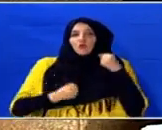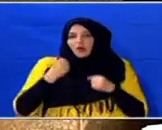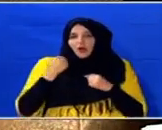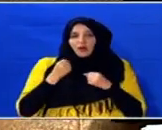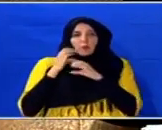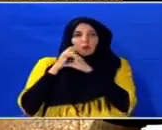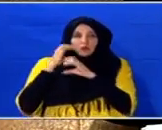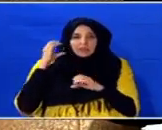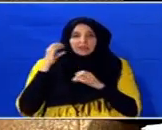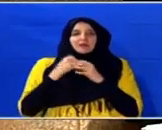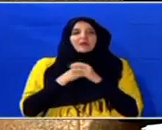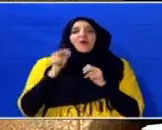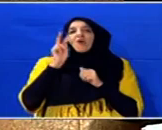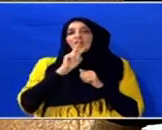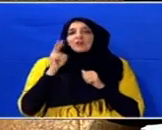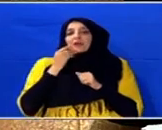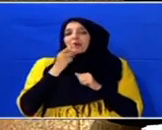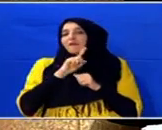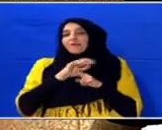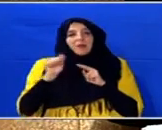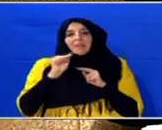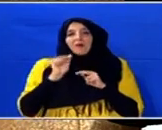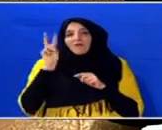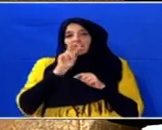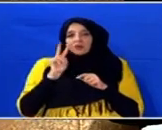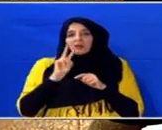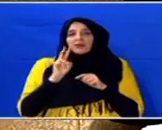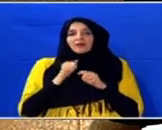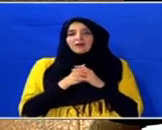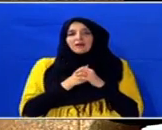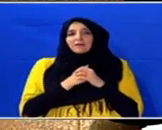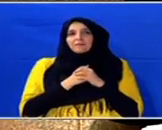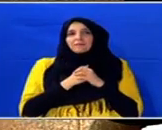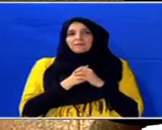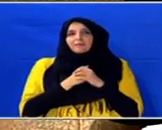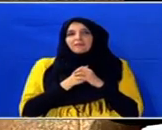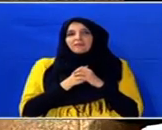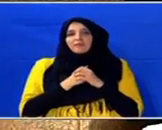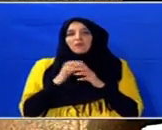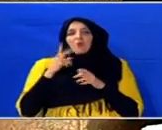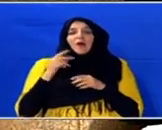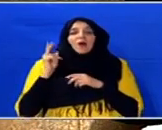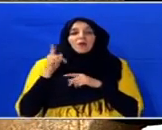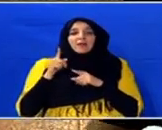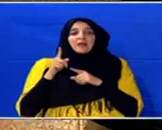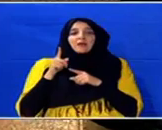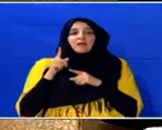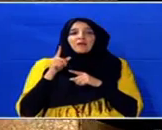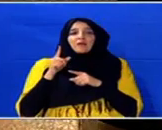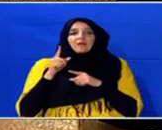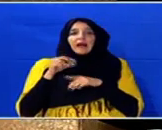سائق في حافلة ويوم الجمعة ما تصليش الجمعة، ما نصليش تتاح لي العمال. طيب